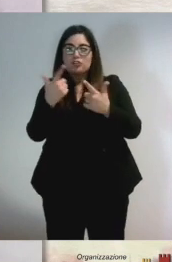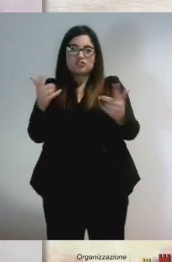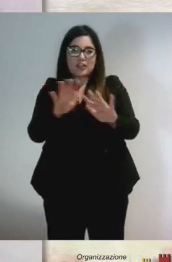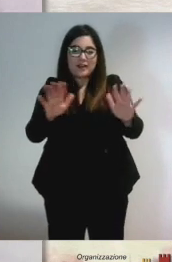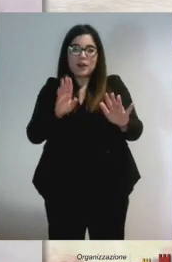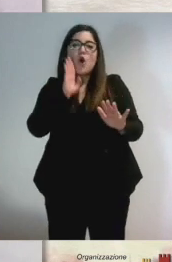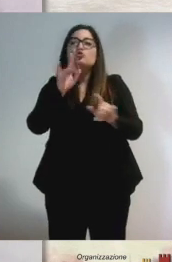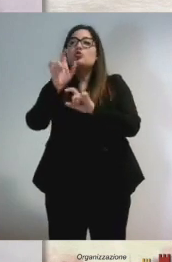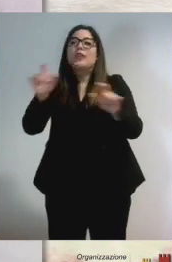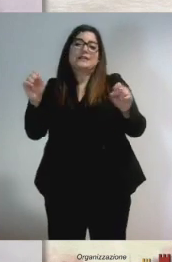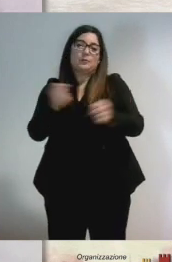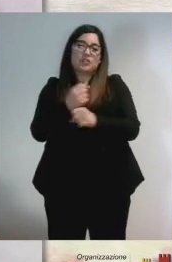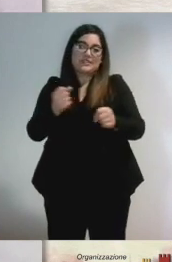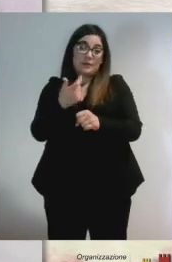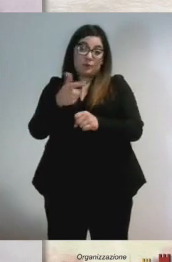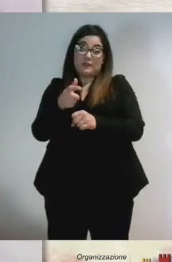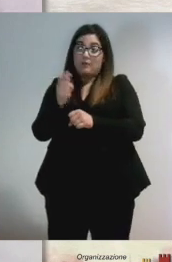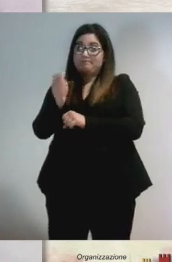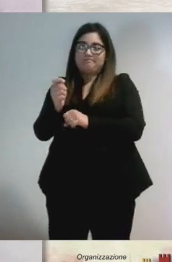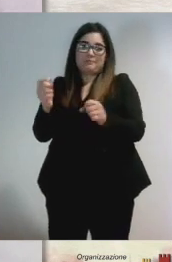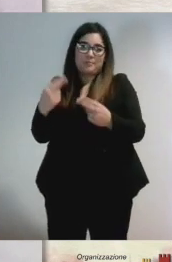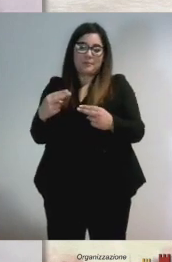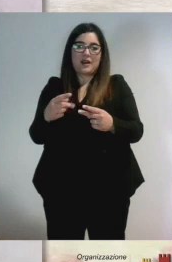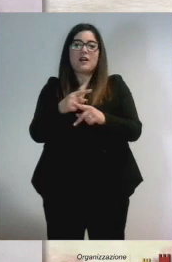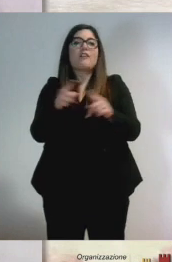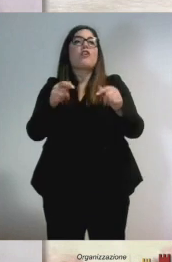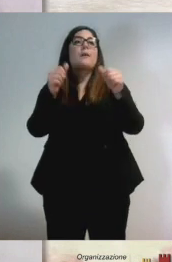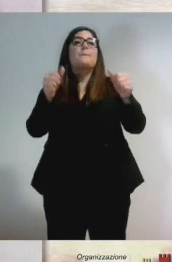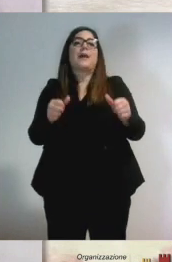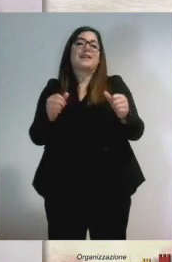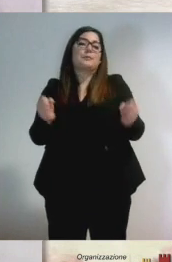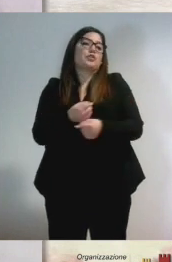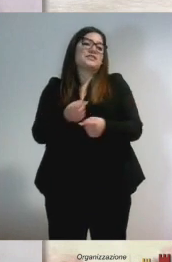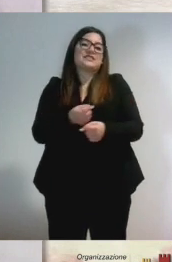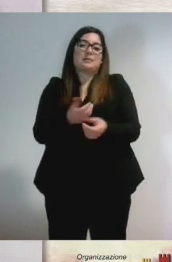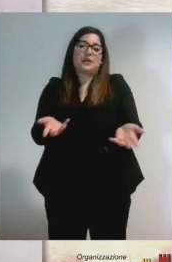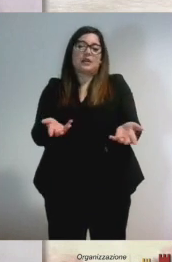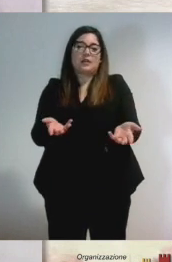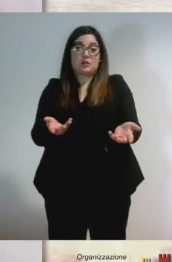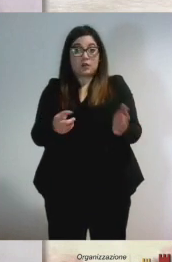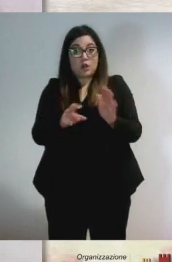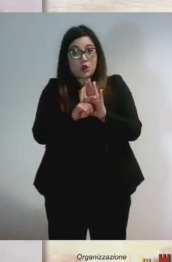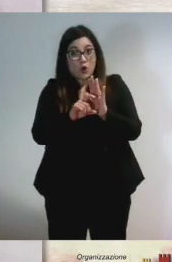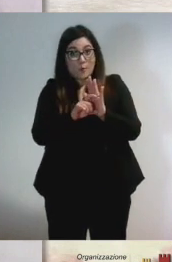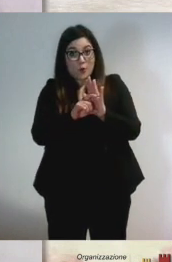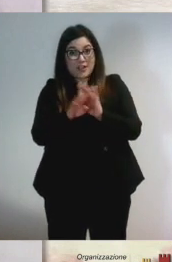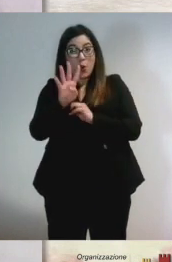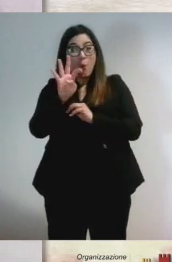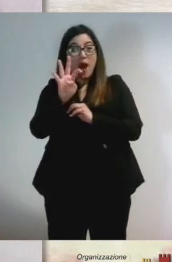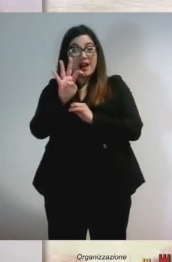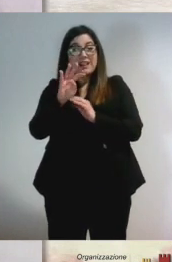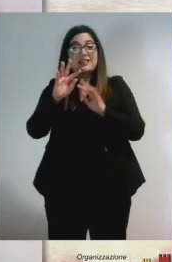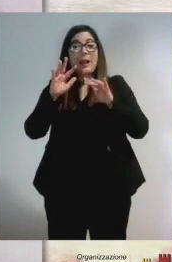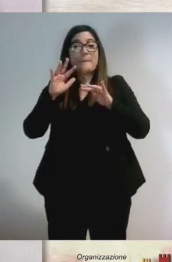consulenti quindi non parteciperanno ai bandi che cosa li fate a fare bene i comuni su 40 miliardi di euro hanno presentato progetti per